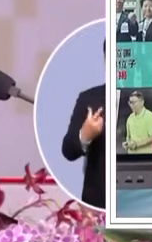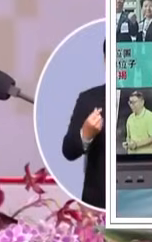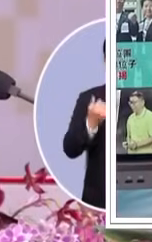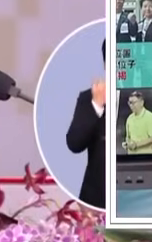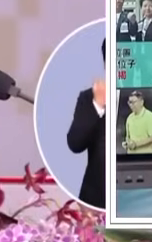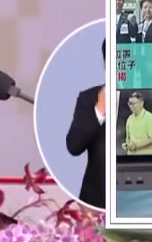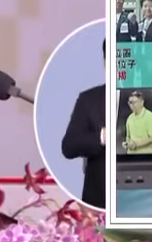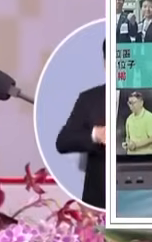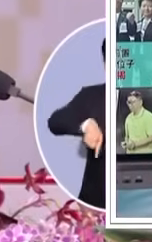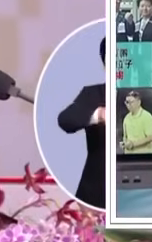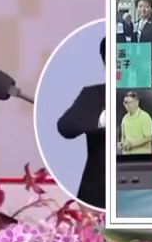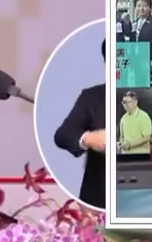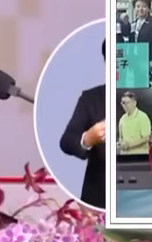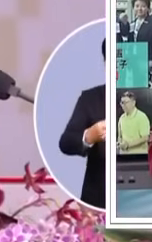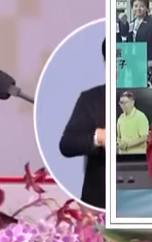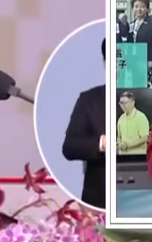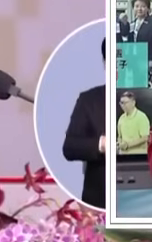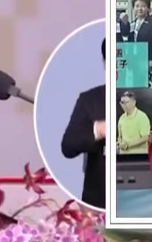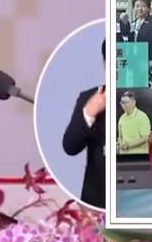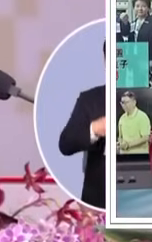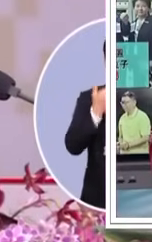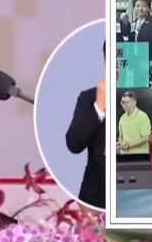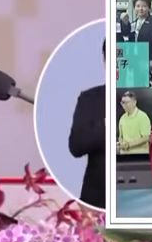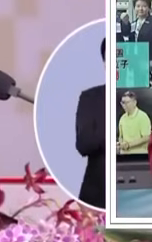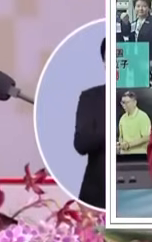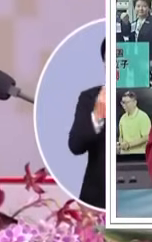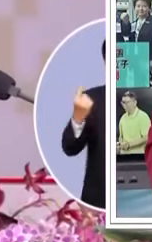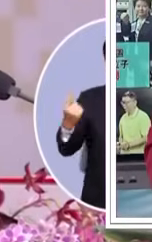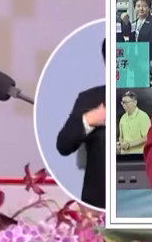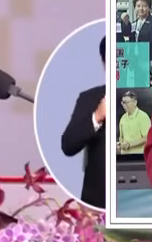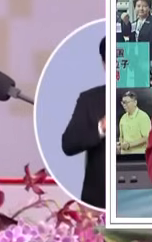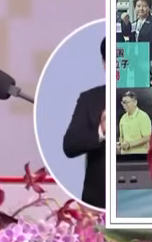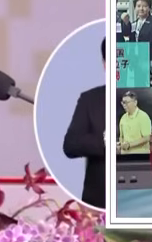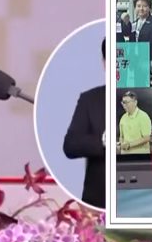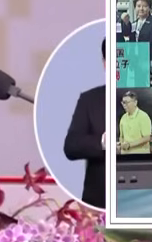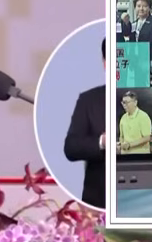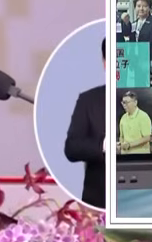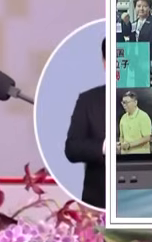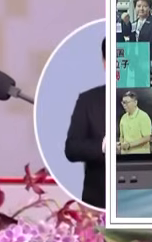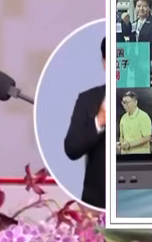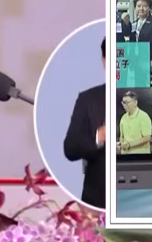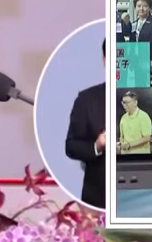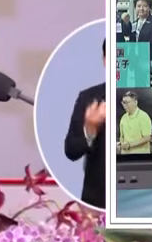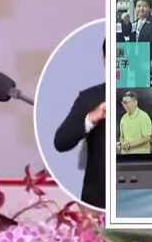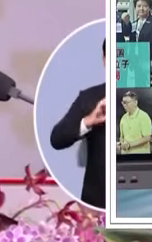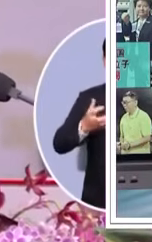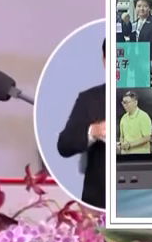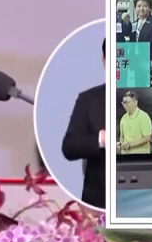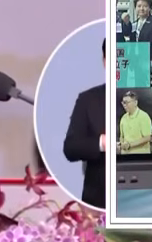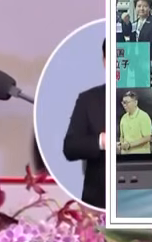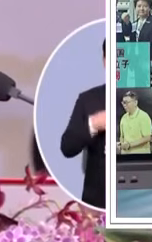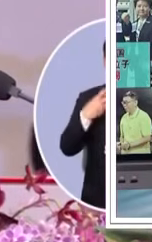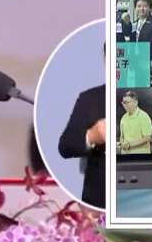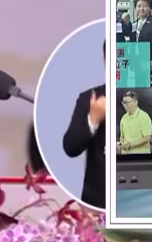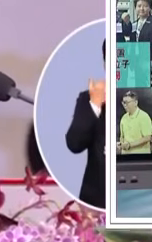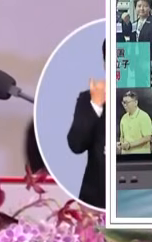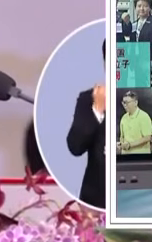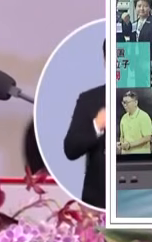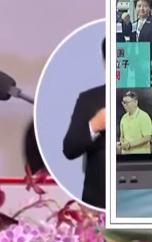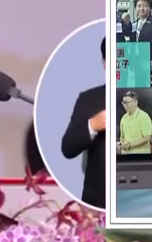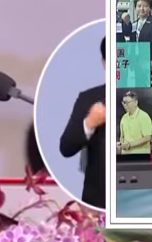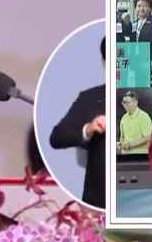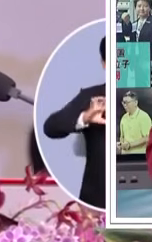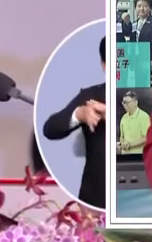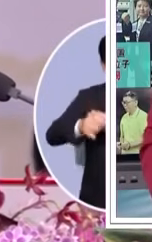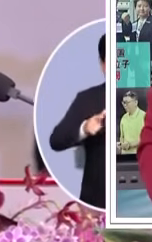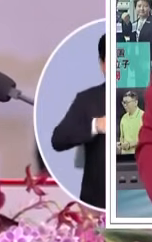民主台湾的内涵是什么？你不觉得相对于陈水扁，那台湾的民主是越来越差